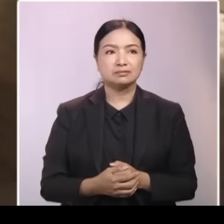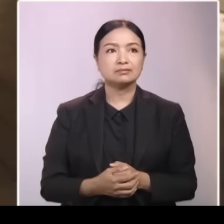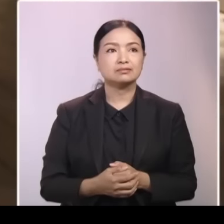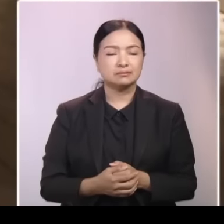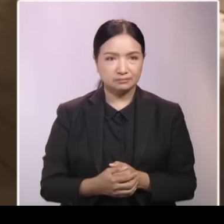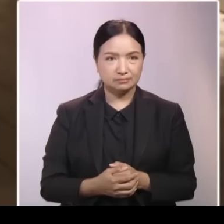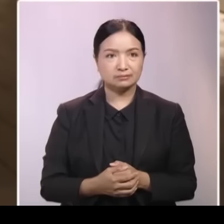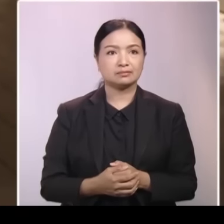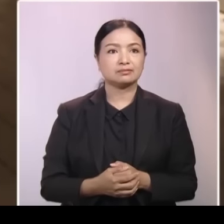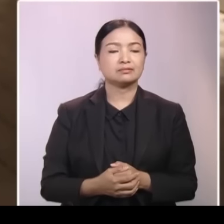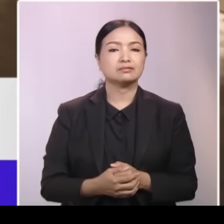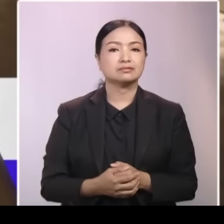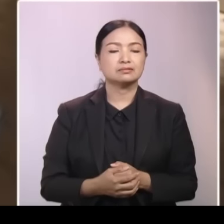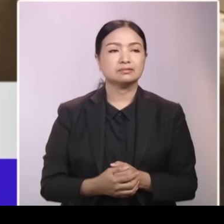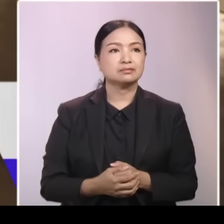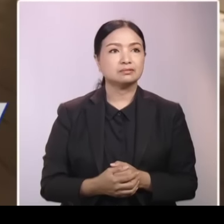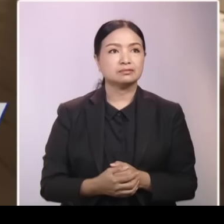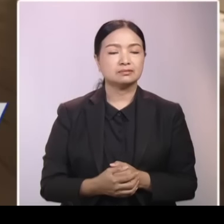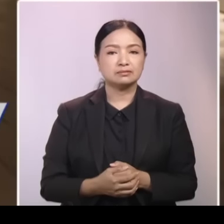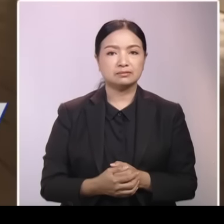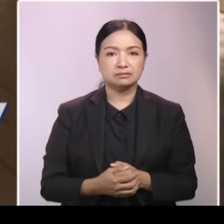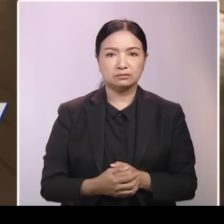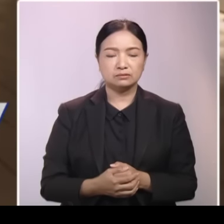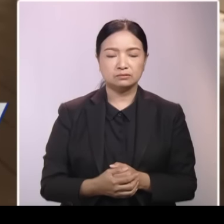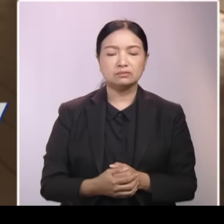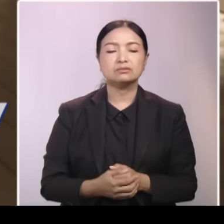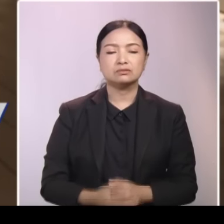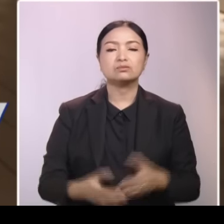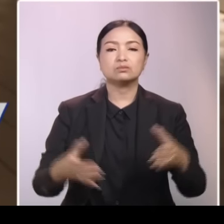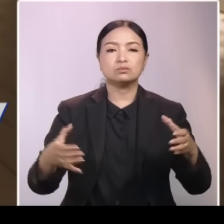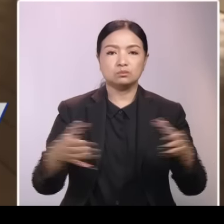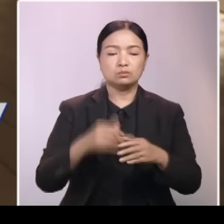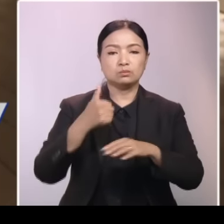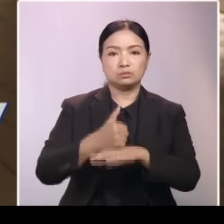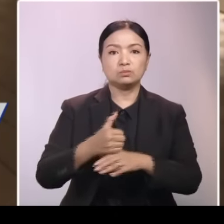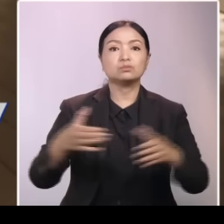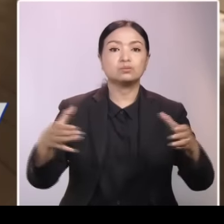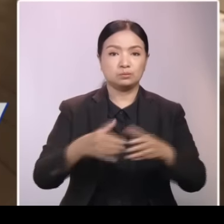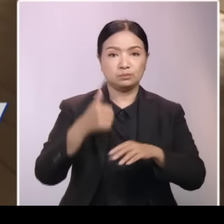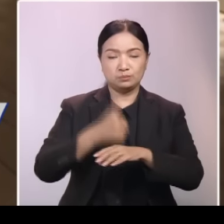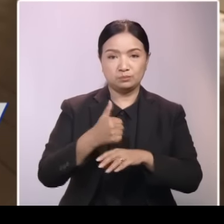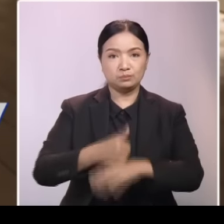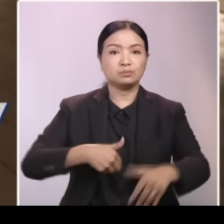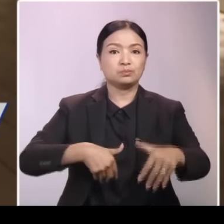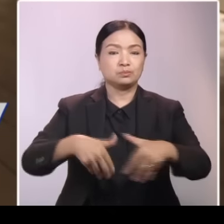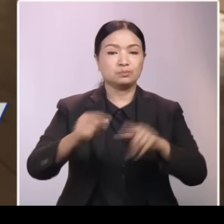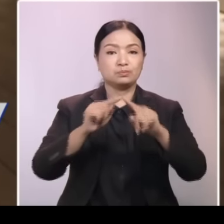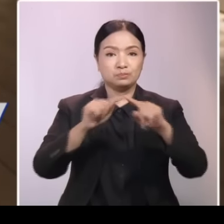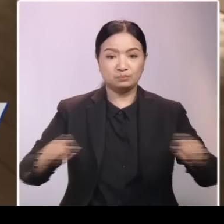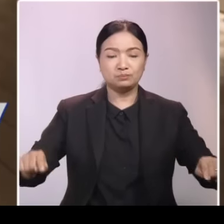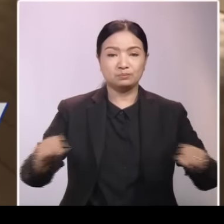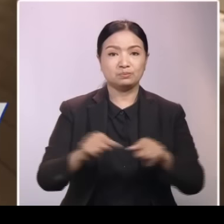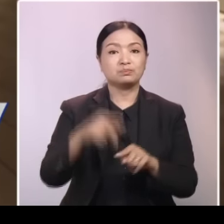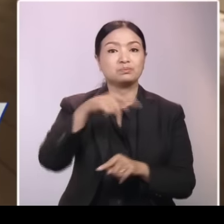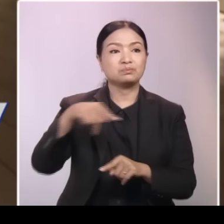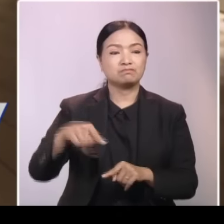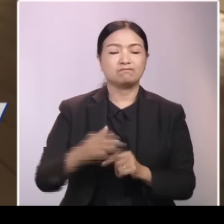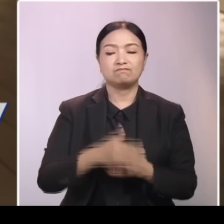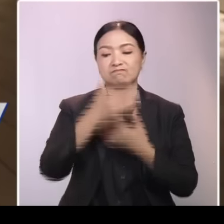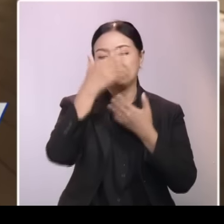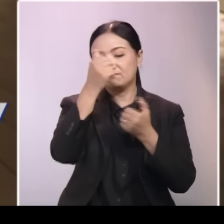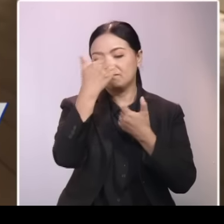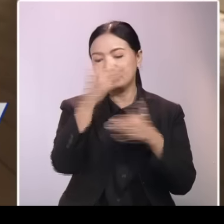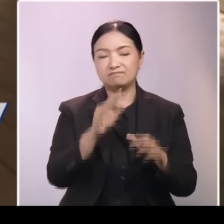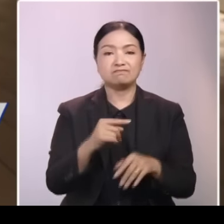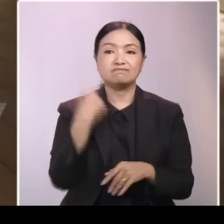ค่ะและเมื่อสักครู่ที่ผ่านมานะคะทางด้านของหัวหน้าพรรคประชาชนค่ะก็มาแถลงปิดท้ายค่ะบอกโนสนโนแคร์ค่ะใครจะ